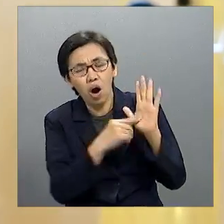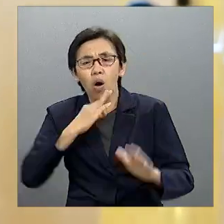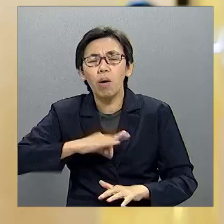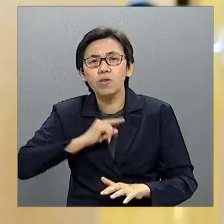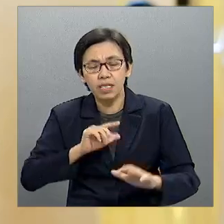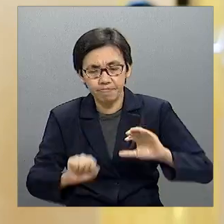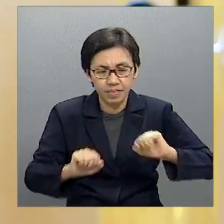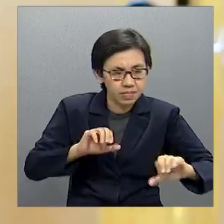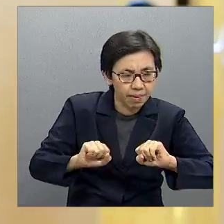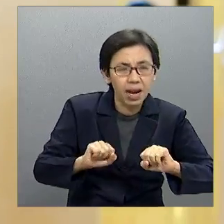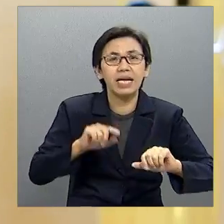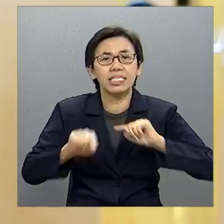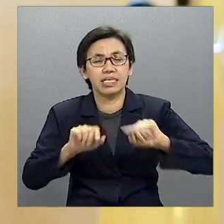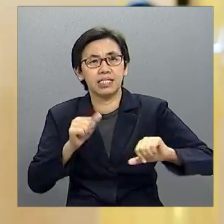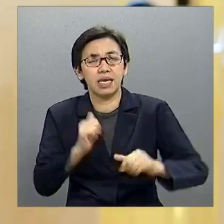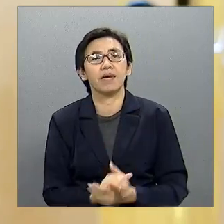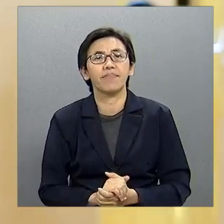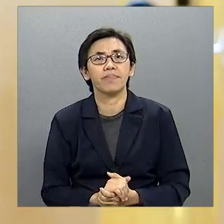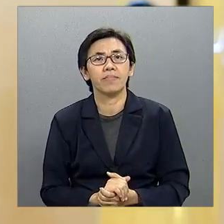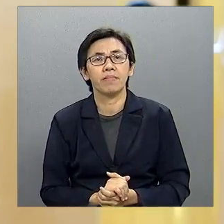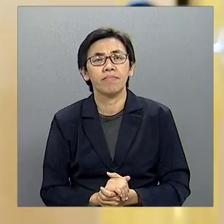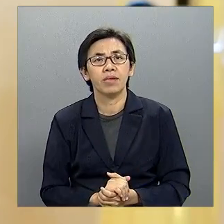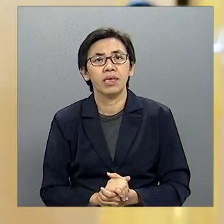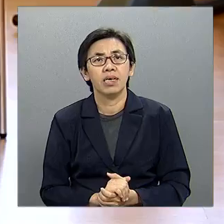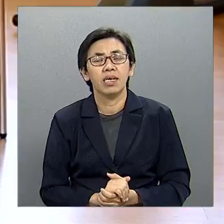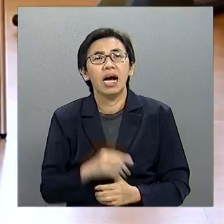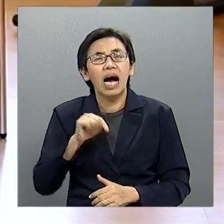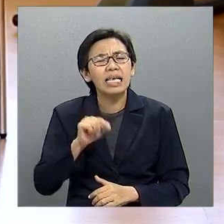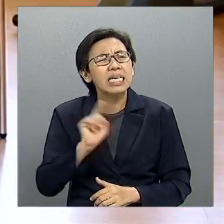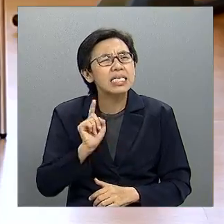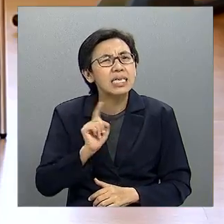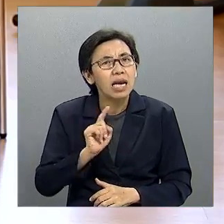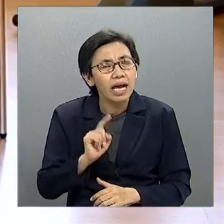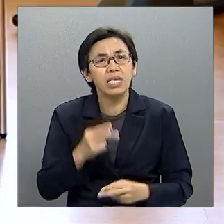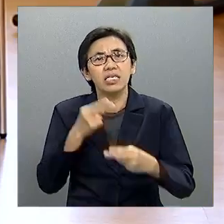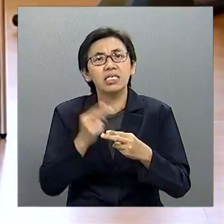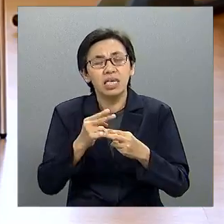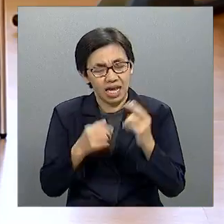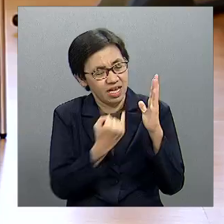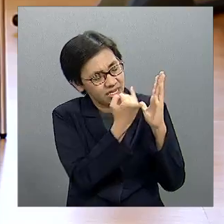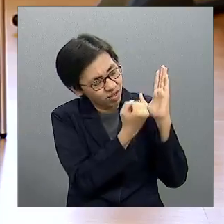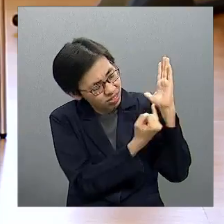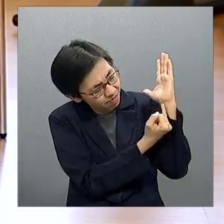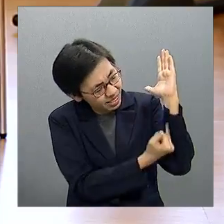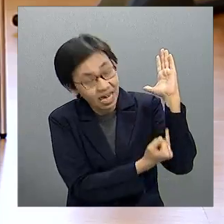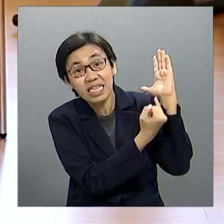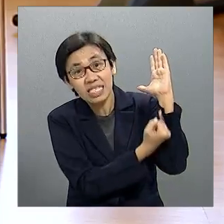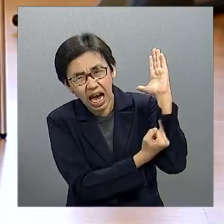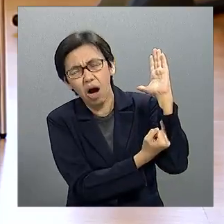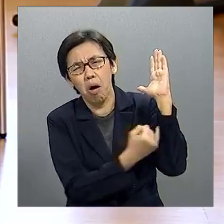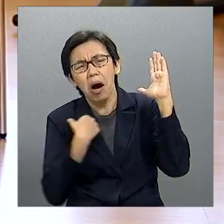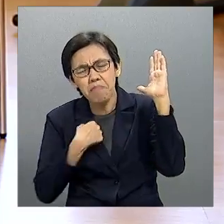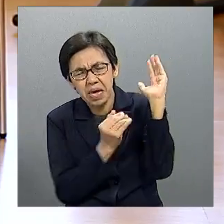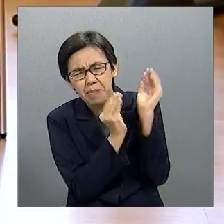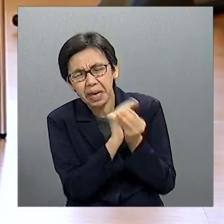บคุมนิ้วมือนะครับซึ่งตัวโรคนี้เนี่ยจริงๆแล้วก็คือตามชื่อเลยก็คือพังผืดกดทับเส้นประสาทที่ข้อมือนะครับถ้าเรา